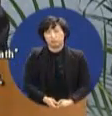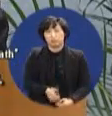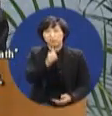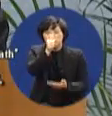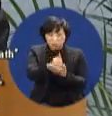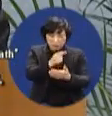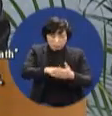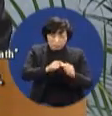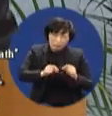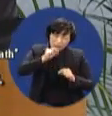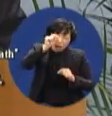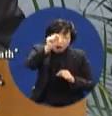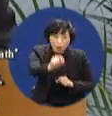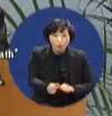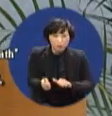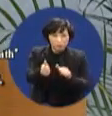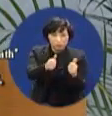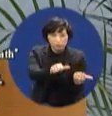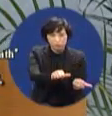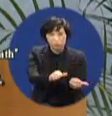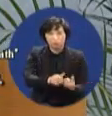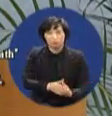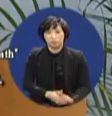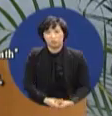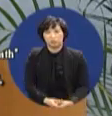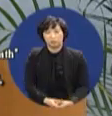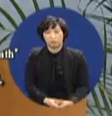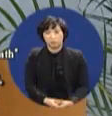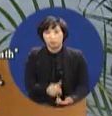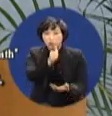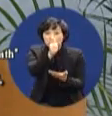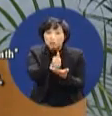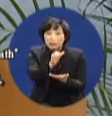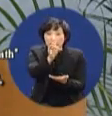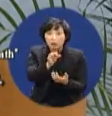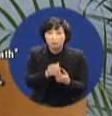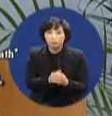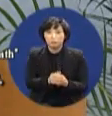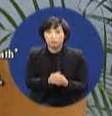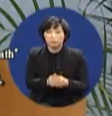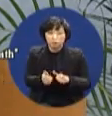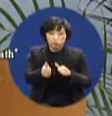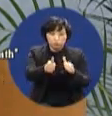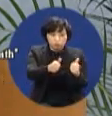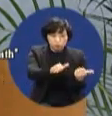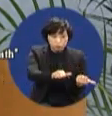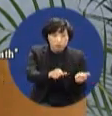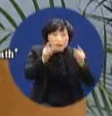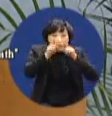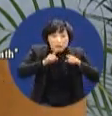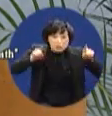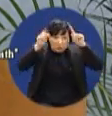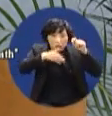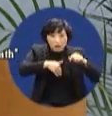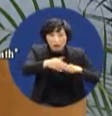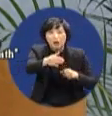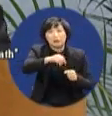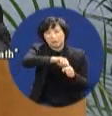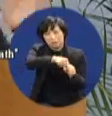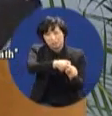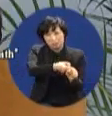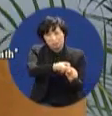아래서 영원히 죽어서 죄 값으로 죽음과 지옥의